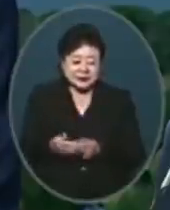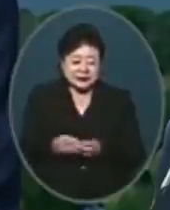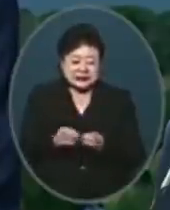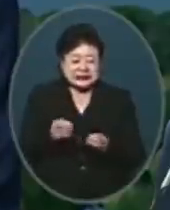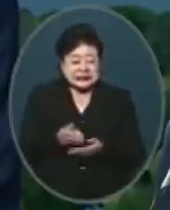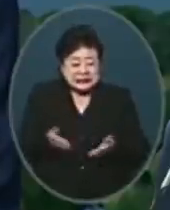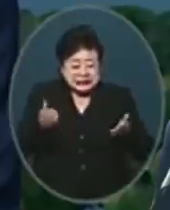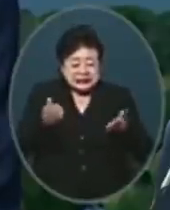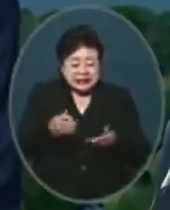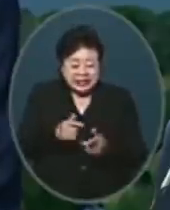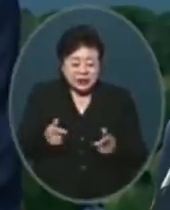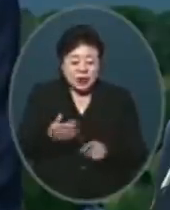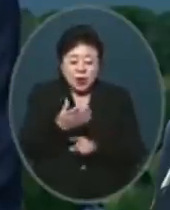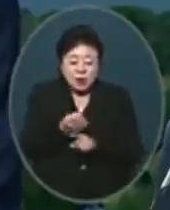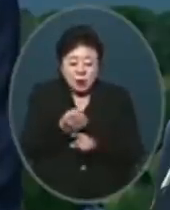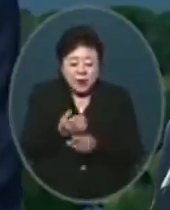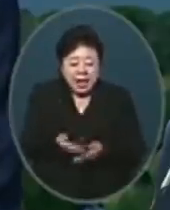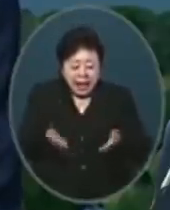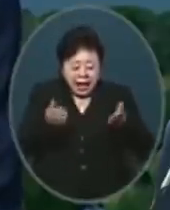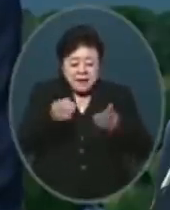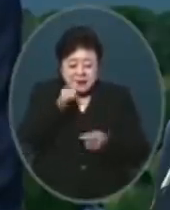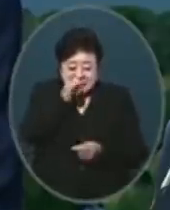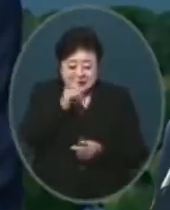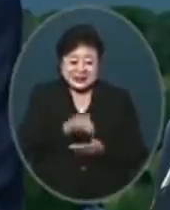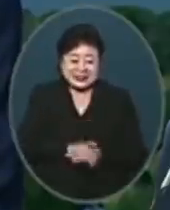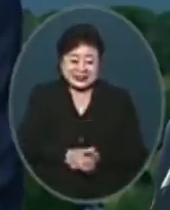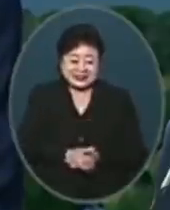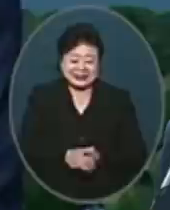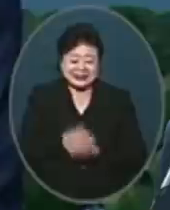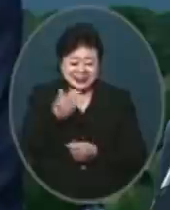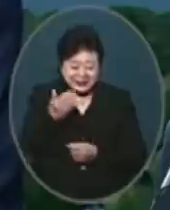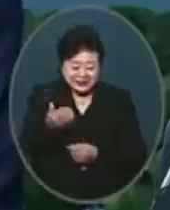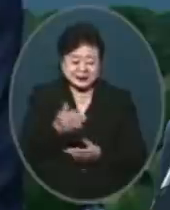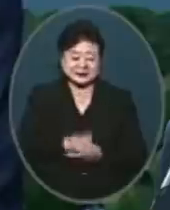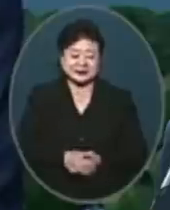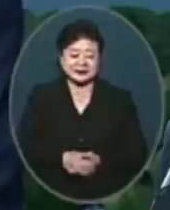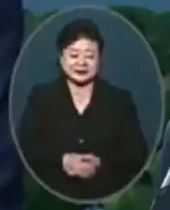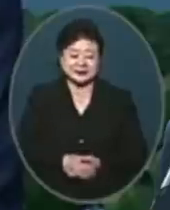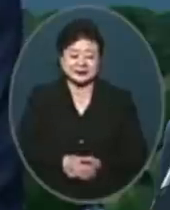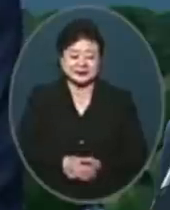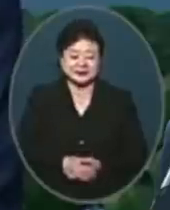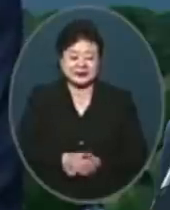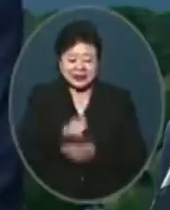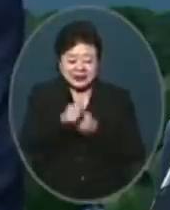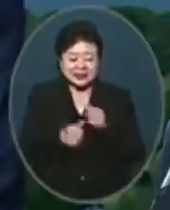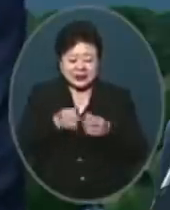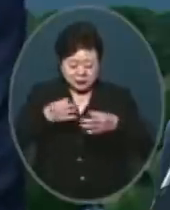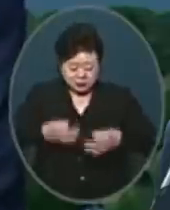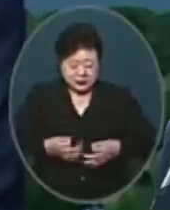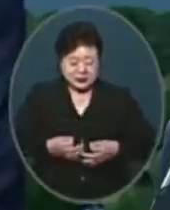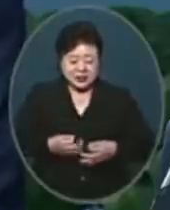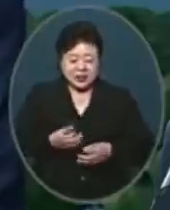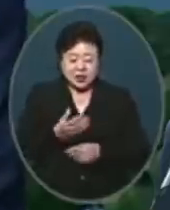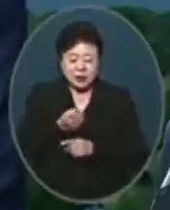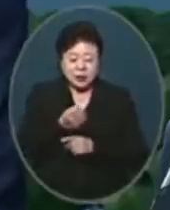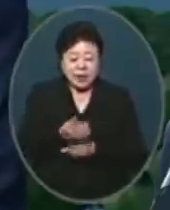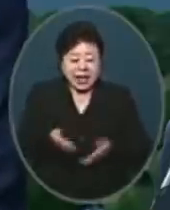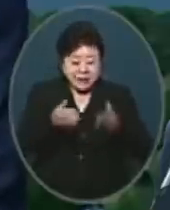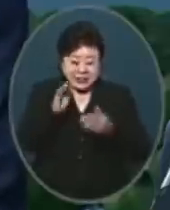질그릇 보배를 담은 질그릇으로 여러분은 하나님 보시기에도 보배함인